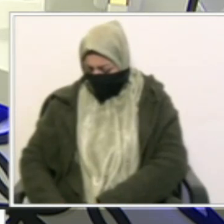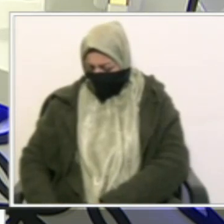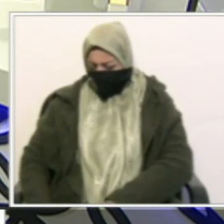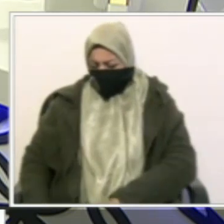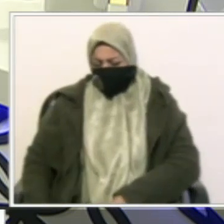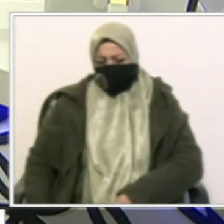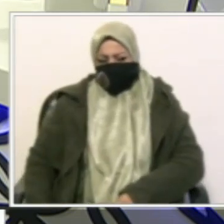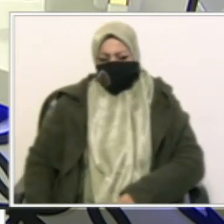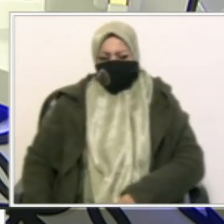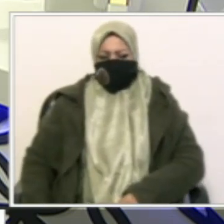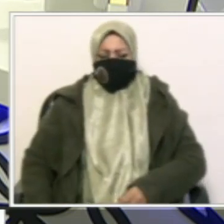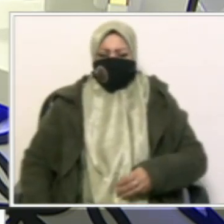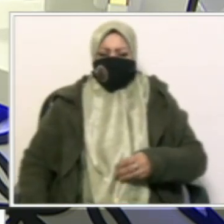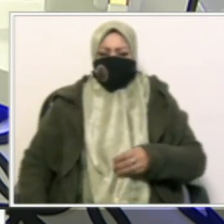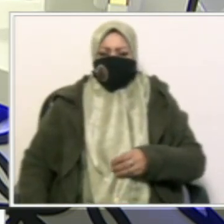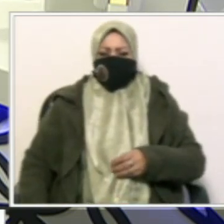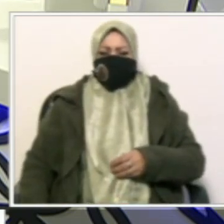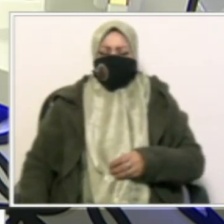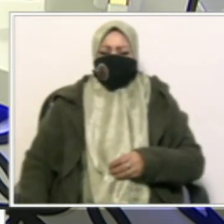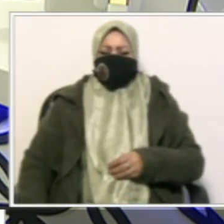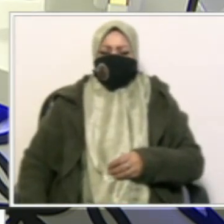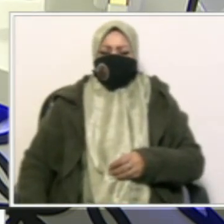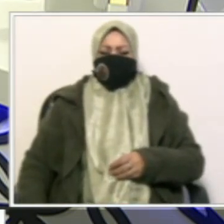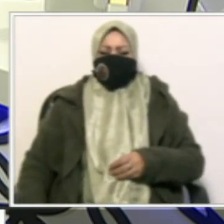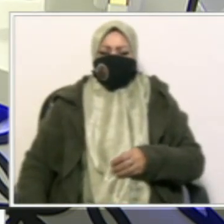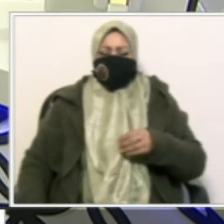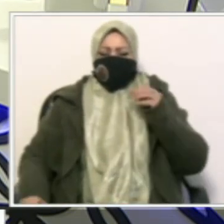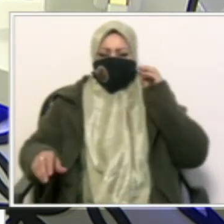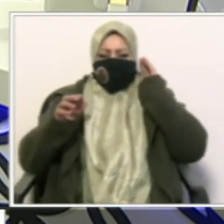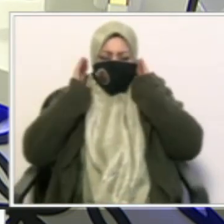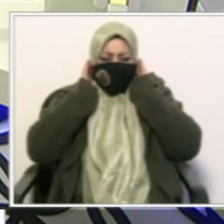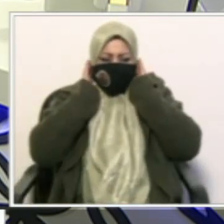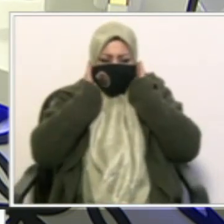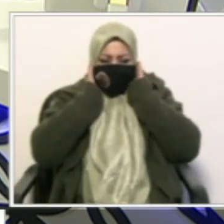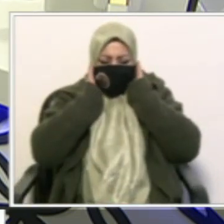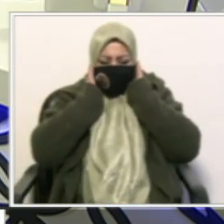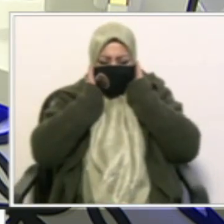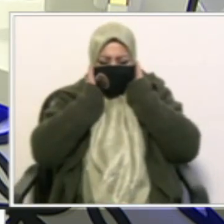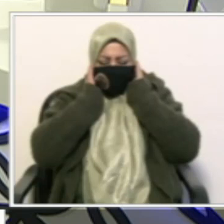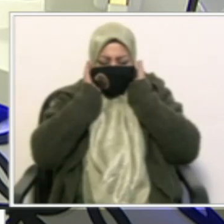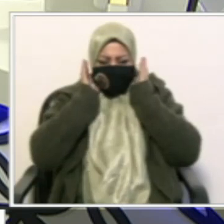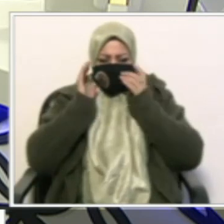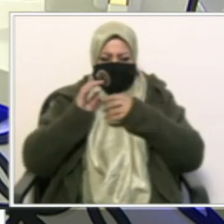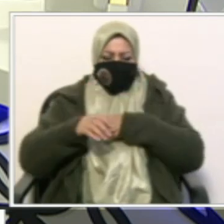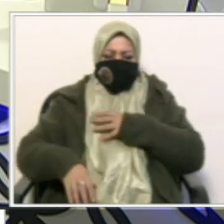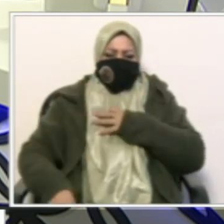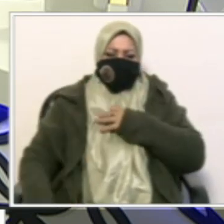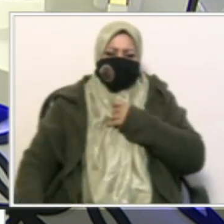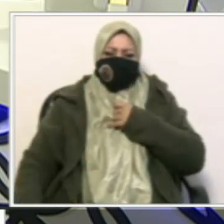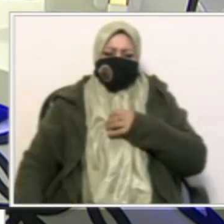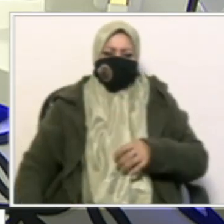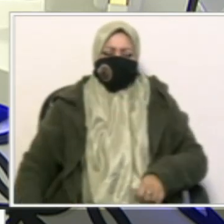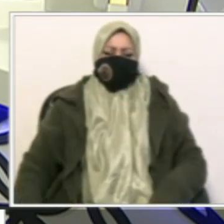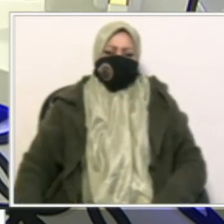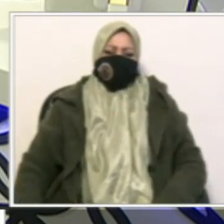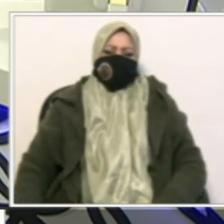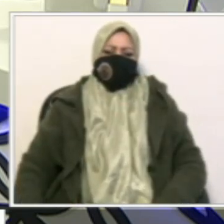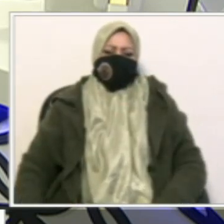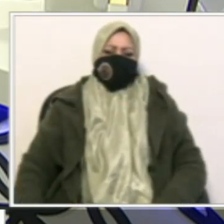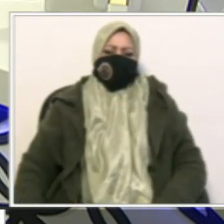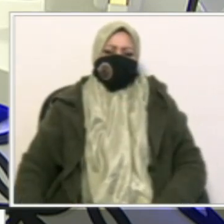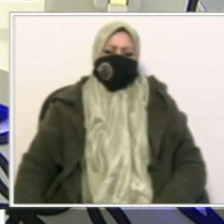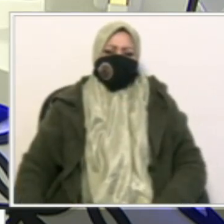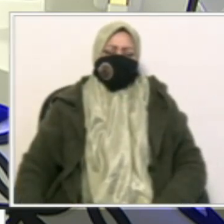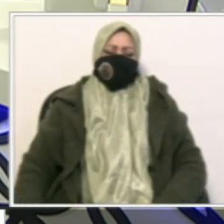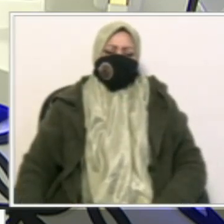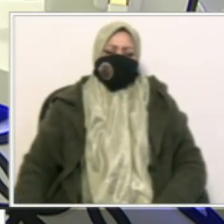ثاني فكيف يكون الادب داخل المسجد داخل بيت الله سبحانه وتعالى يا شيخنا؟ خير ان شاء